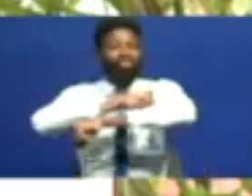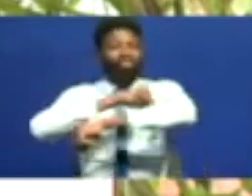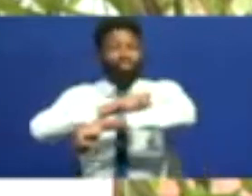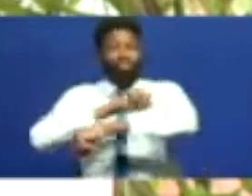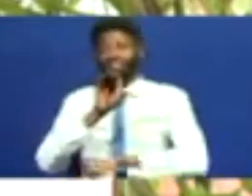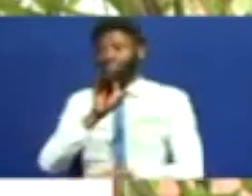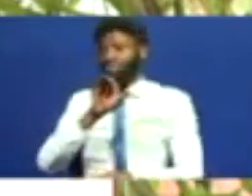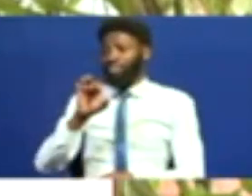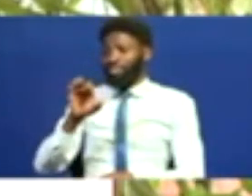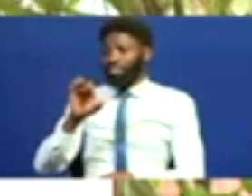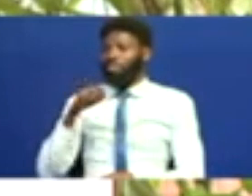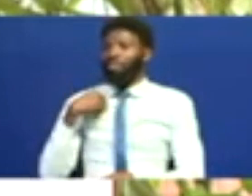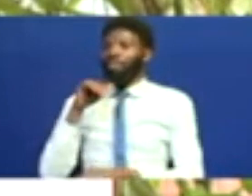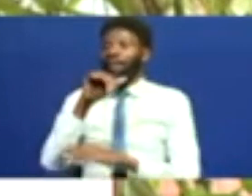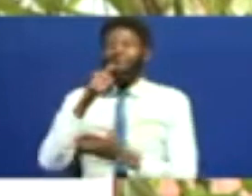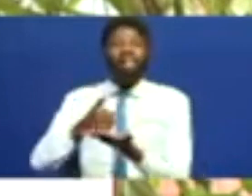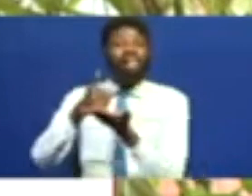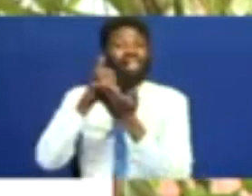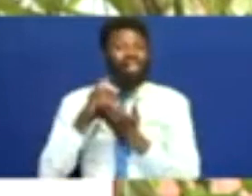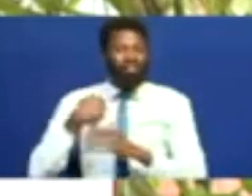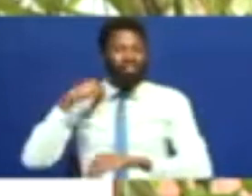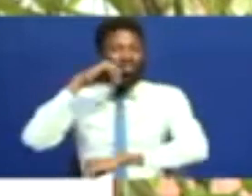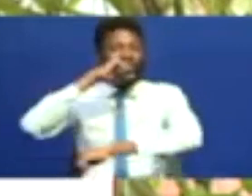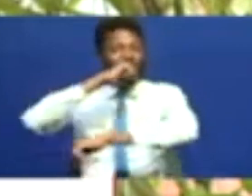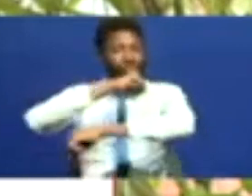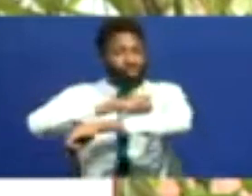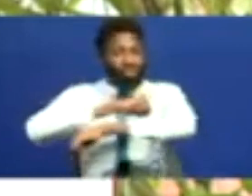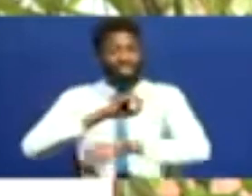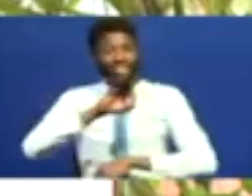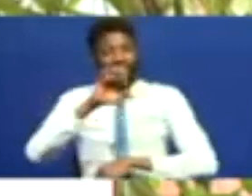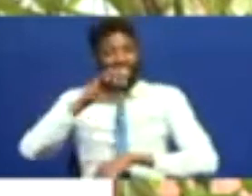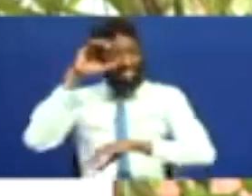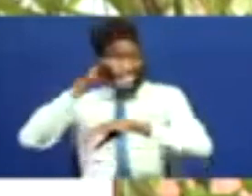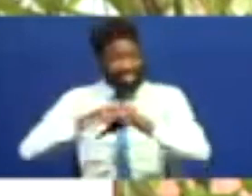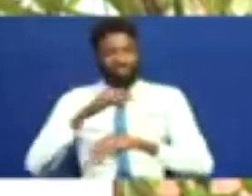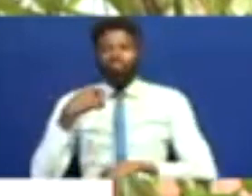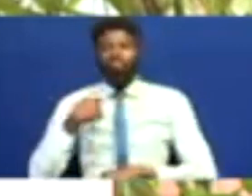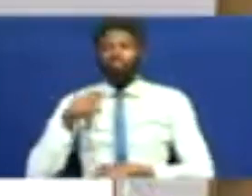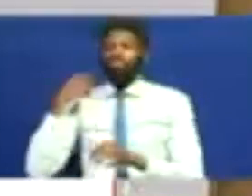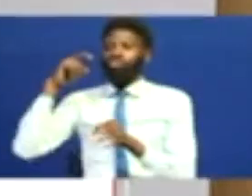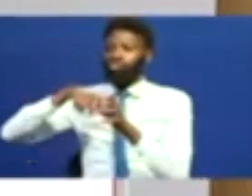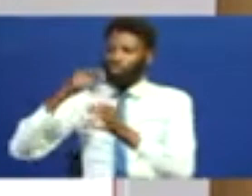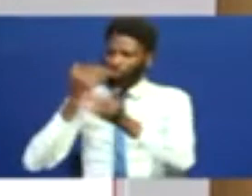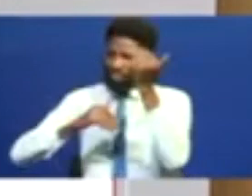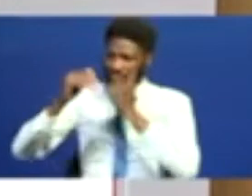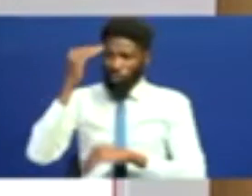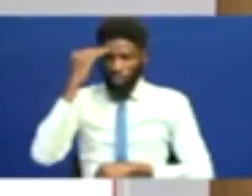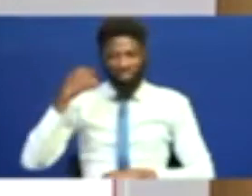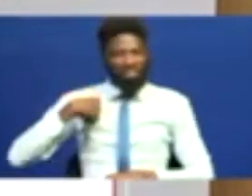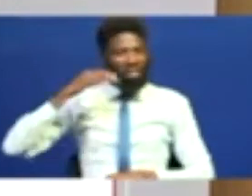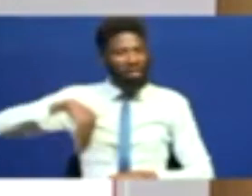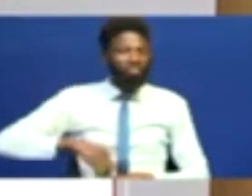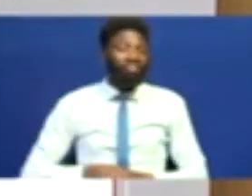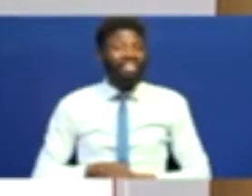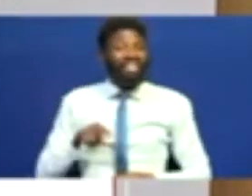usaidizi kuraise your school fee. Yeah, ndio niende ni report because I'm late. Kijana huyo aliyelelewa